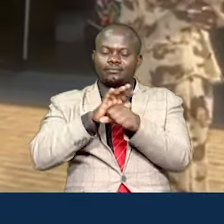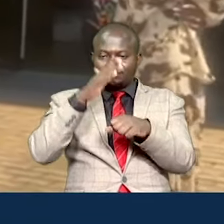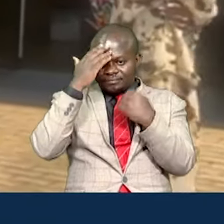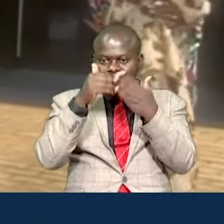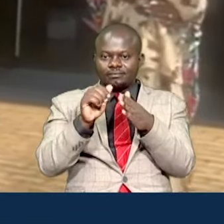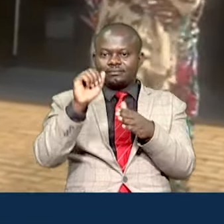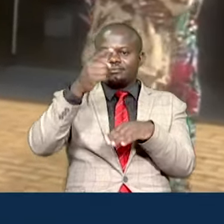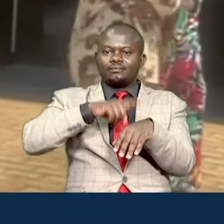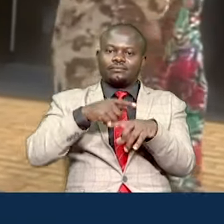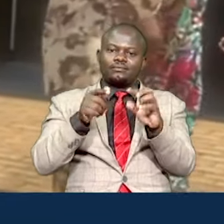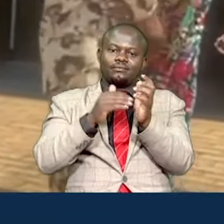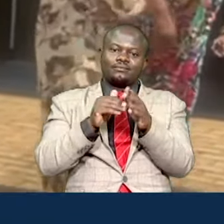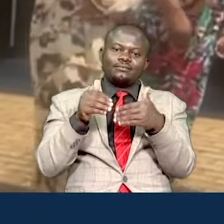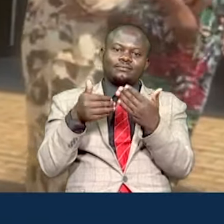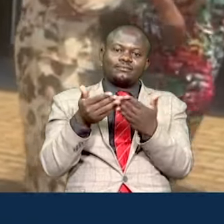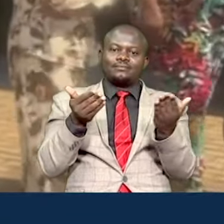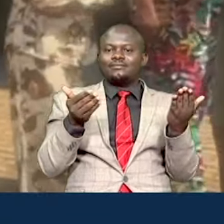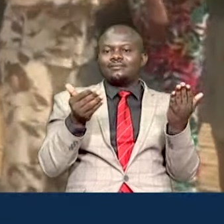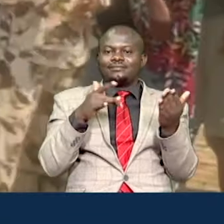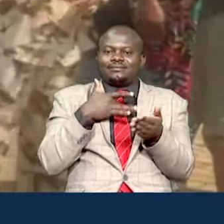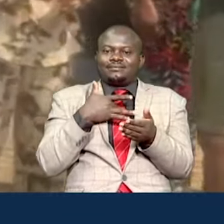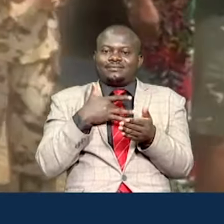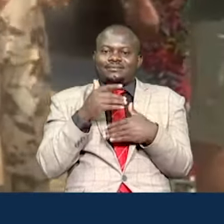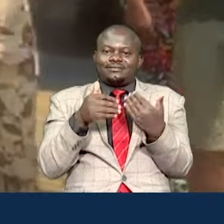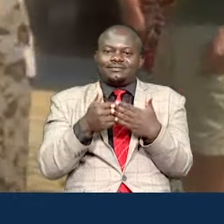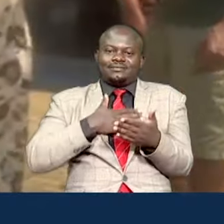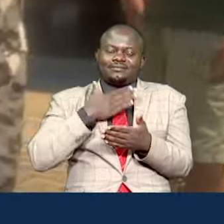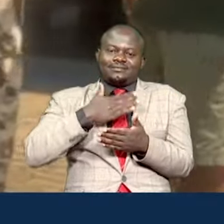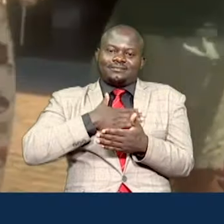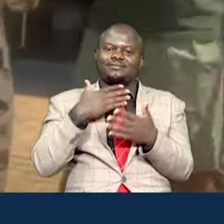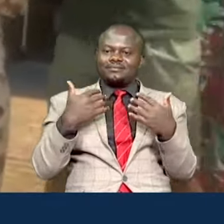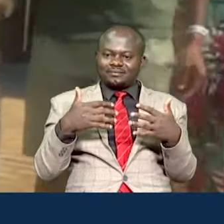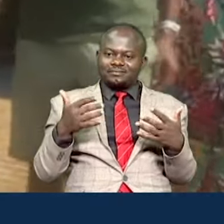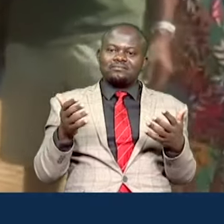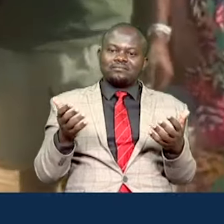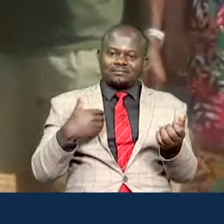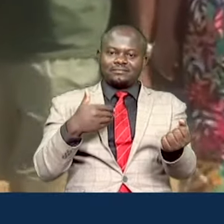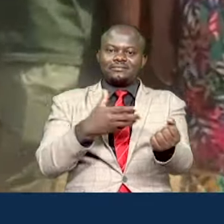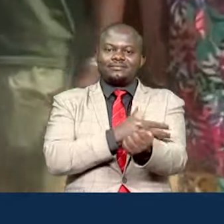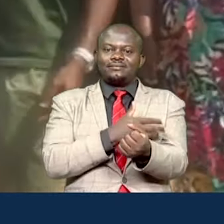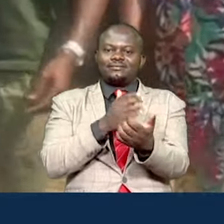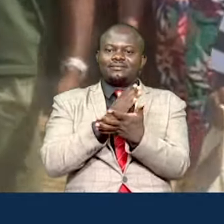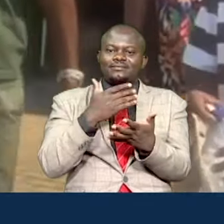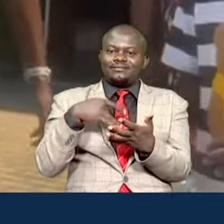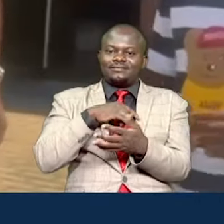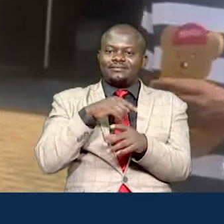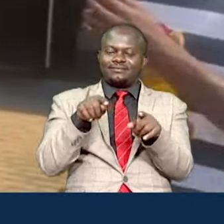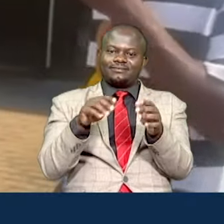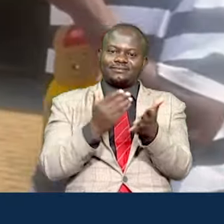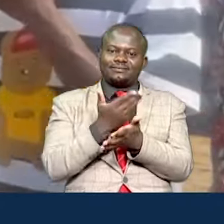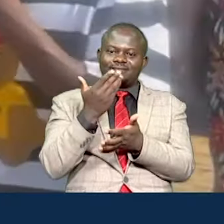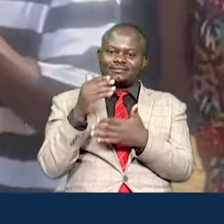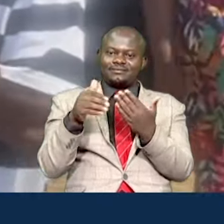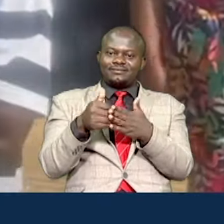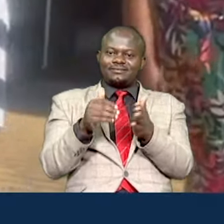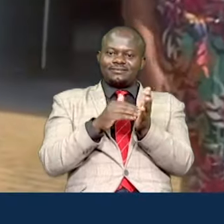mbere ntoya akaba ari naho perezida atore nye ndumva nabaye motivated cyane kandi baragize n'imbaraga nye ndumva nabaye nk'umuntu mushyashya kandi